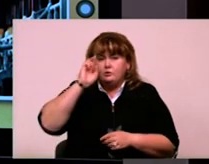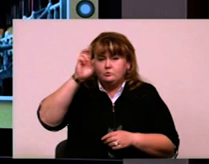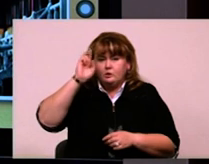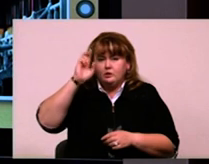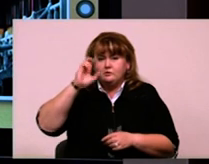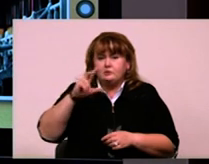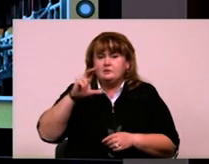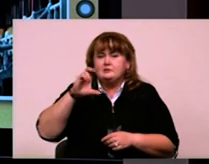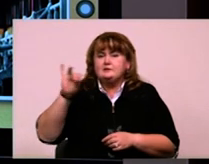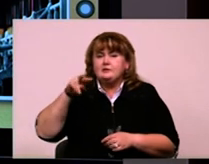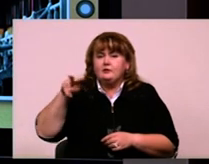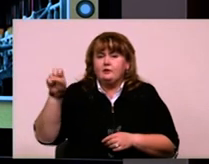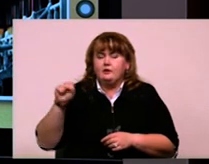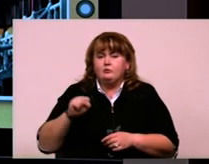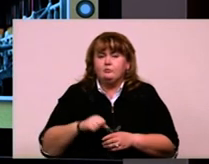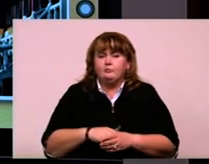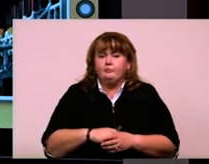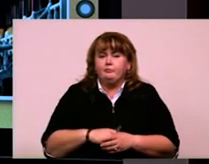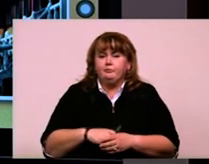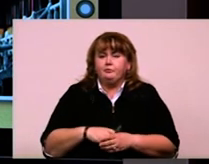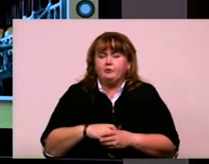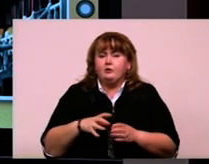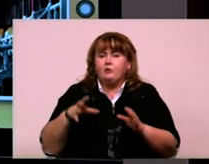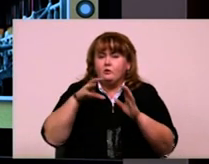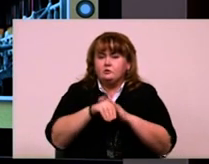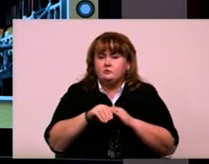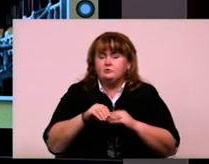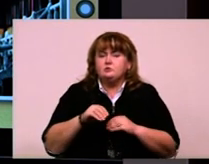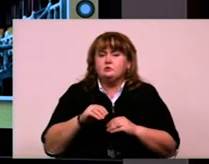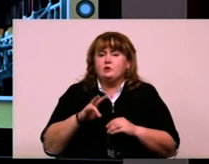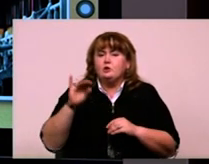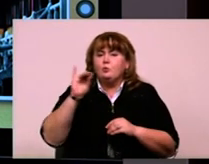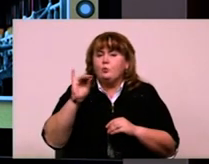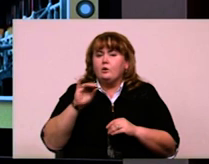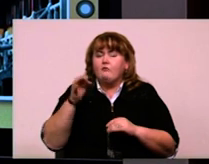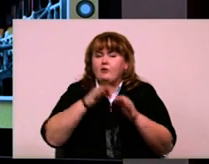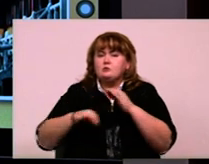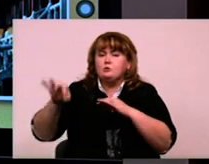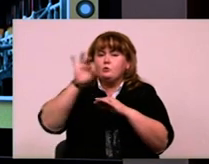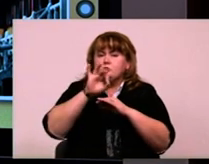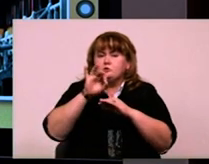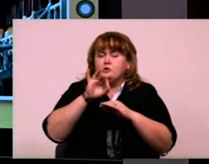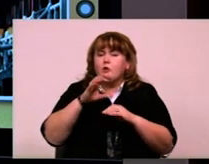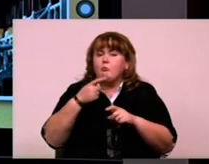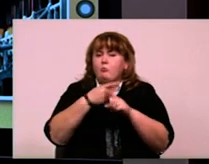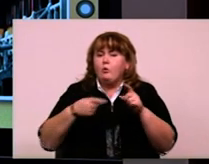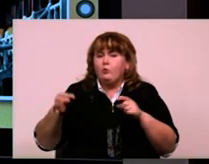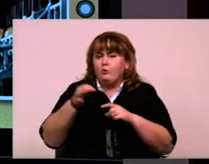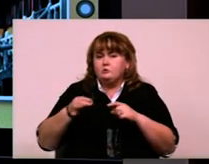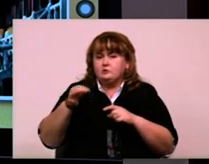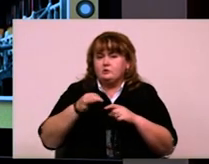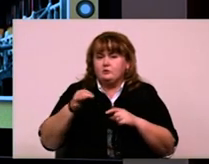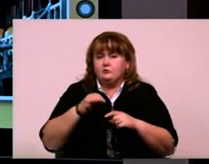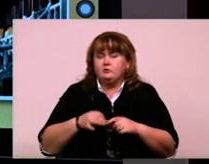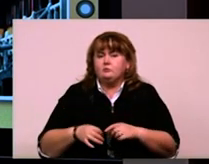Государство Силла, находившееся на юго-восточной части полуострова